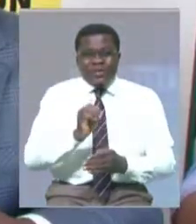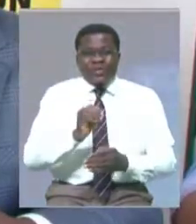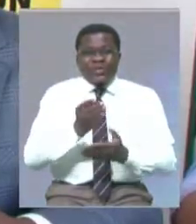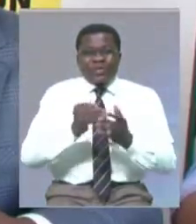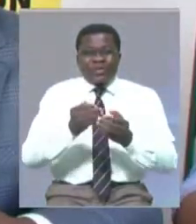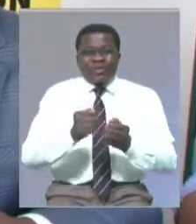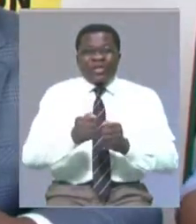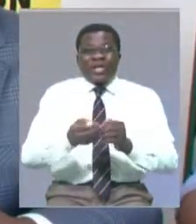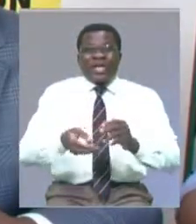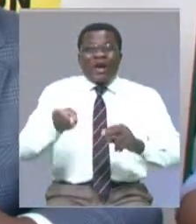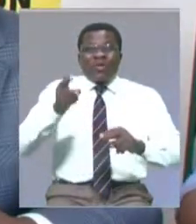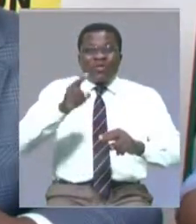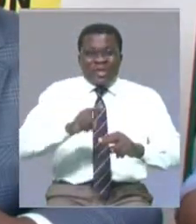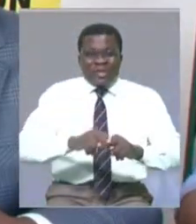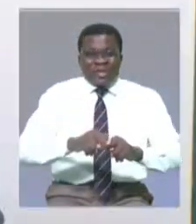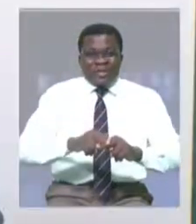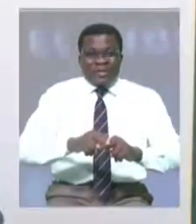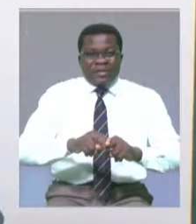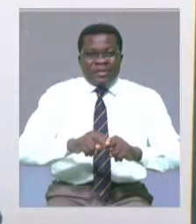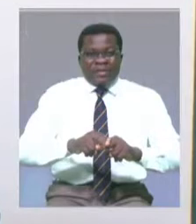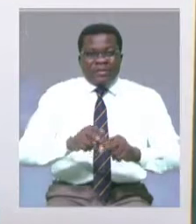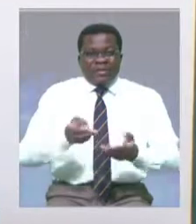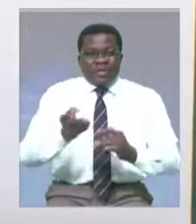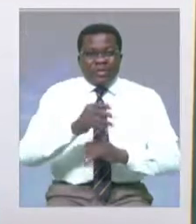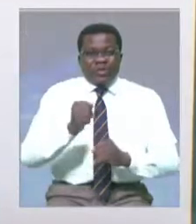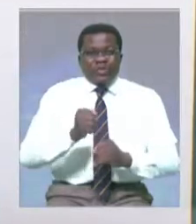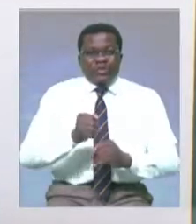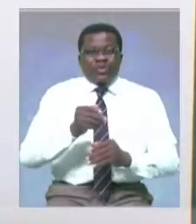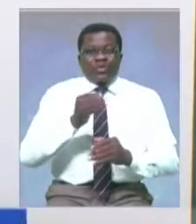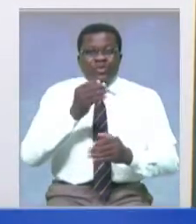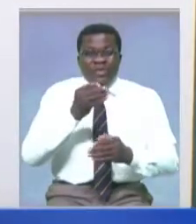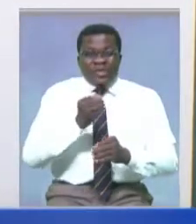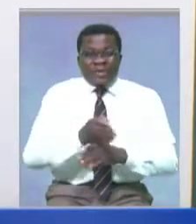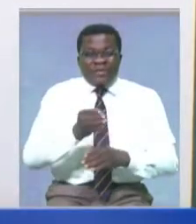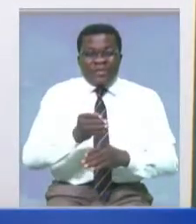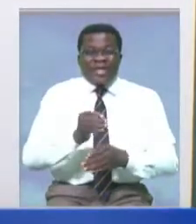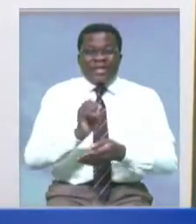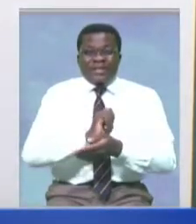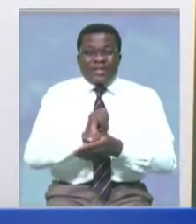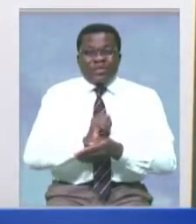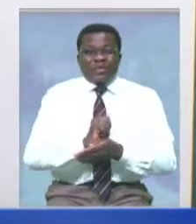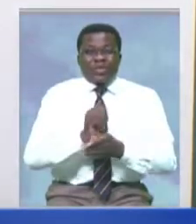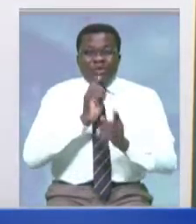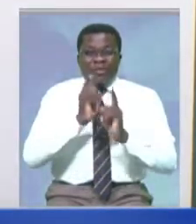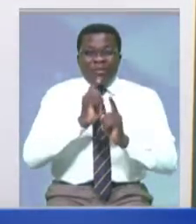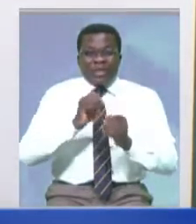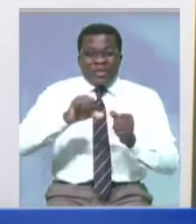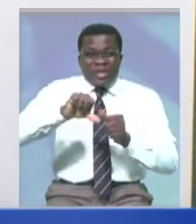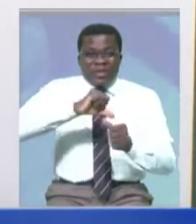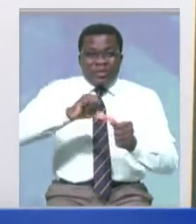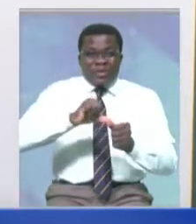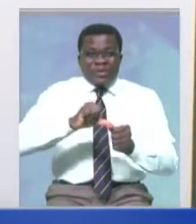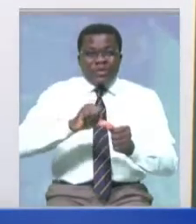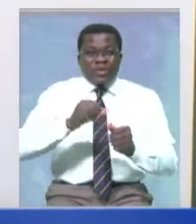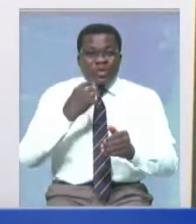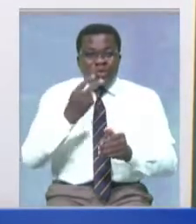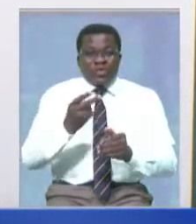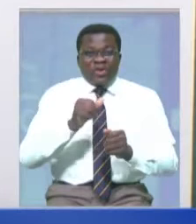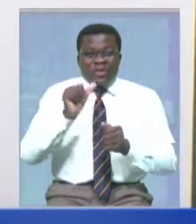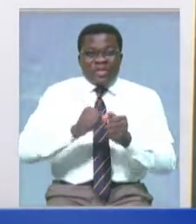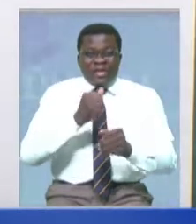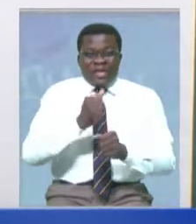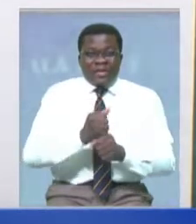note augmentée. Aujourd'hui, c'est désormais une rubrique à part entière. Je vais parler de la meilleure collaboration que nous retrouverons chaque